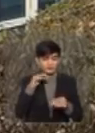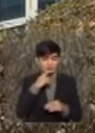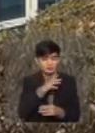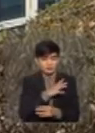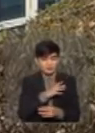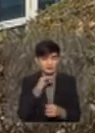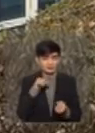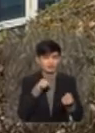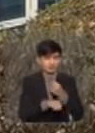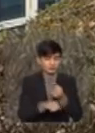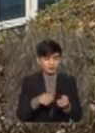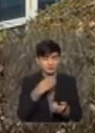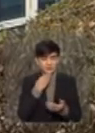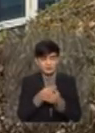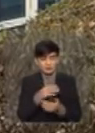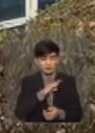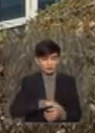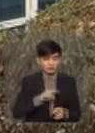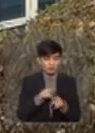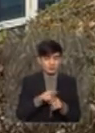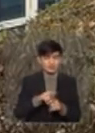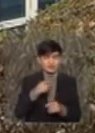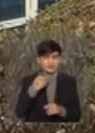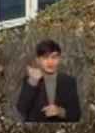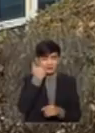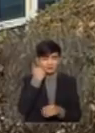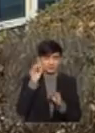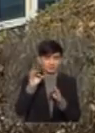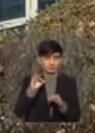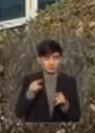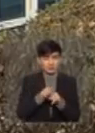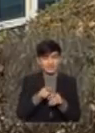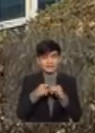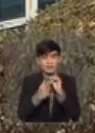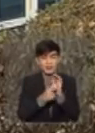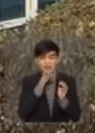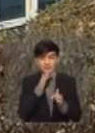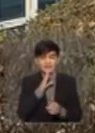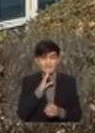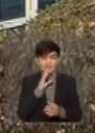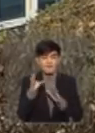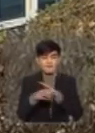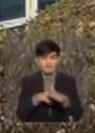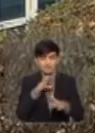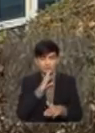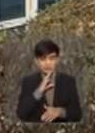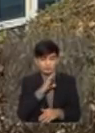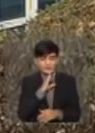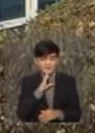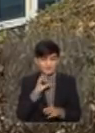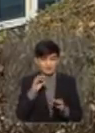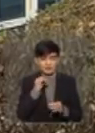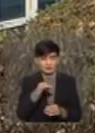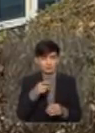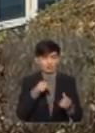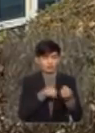Қорланғаны да зорланғаны да өзін жәбірлегендерді айтуға ұялады. Бізде біріс түсті. 17 жастағы қызды алып қашқан жігіт зорлап тастаған.